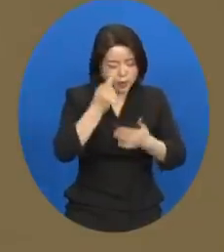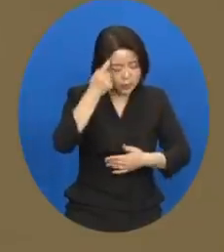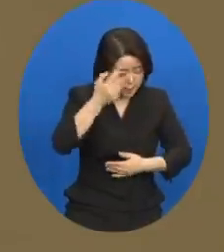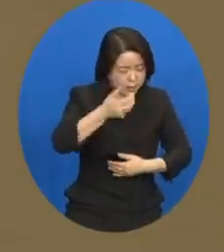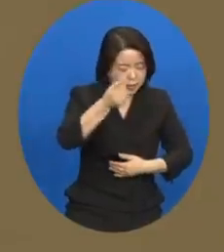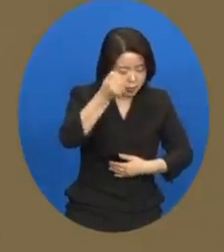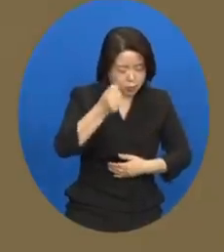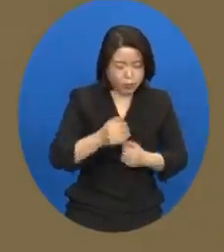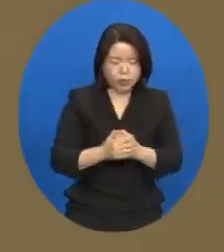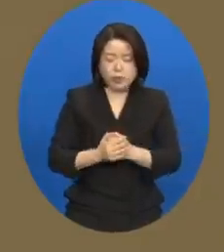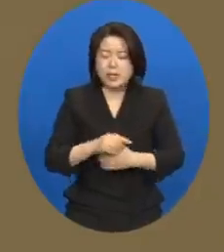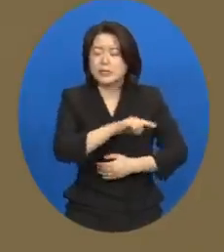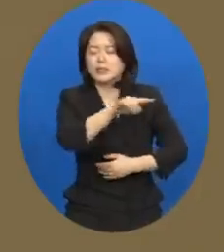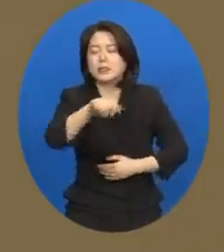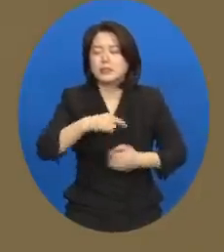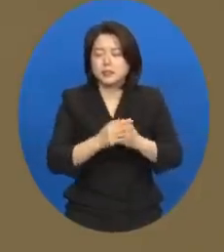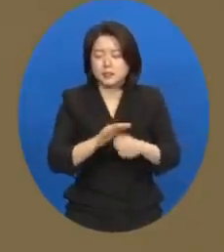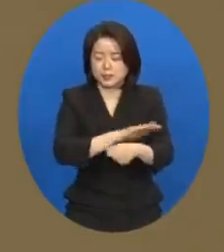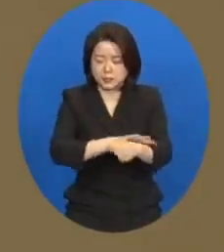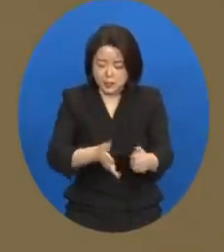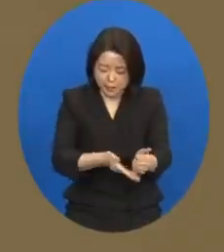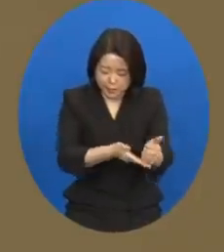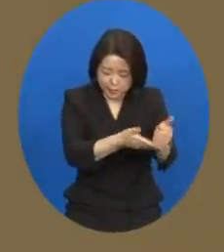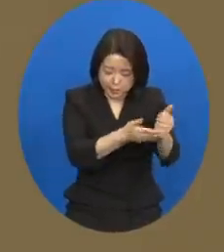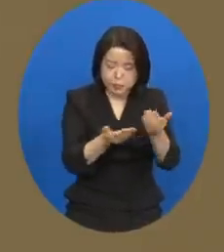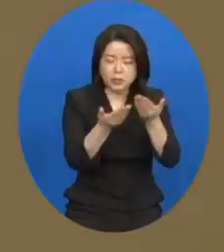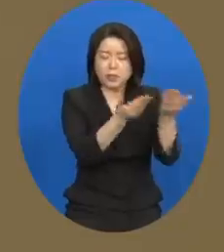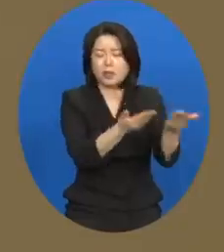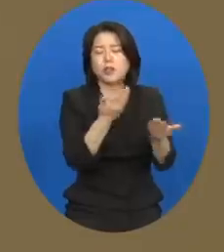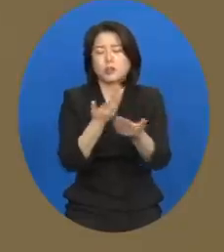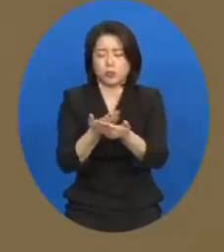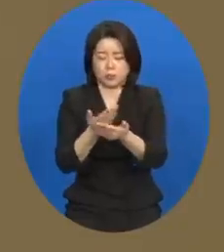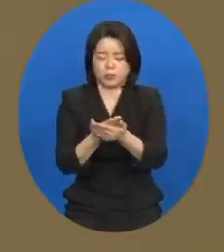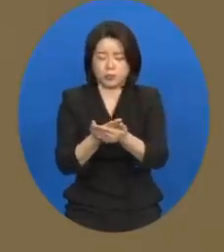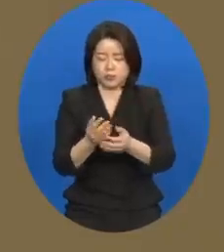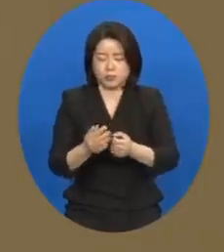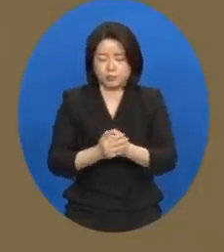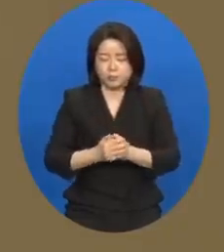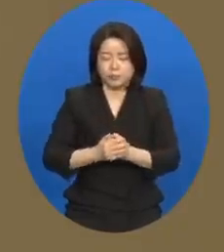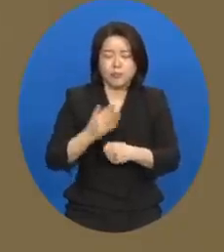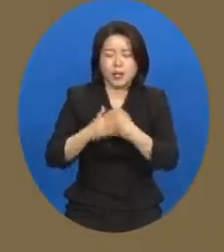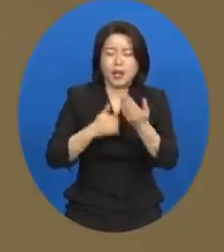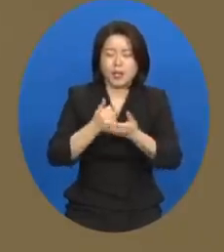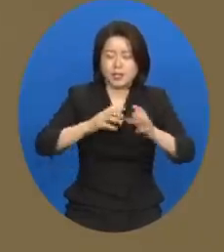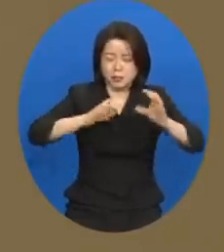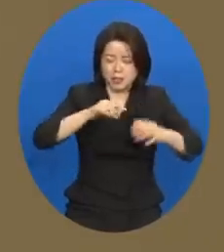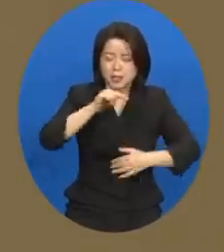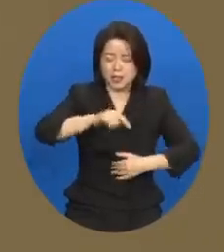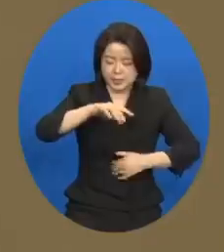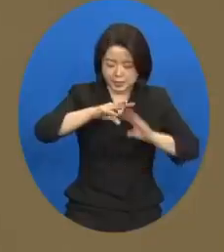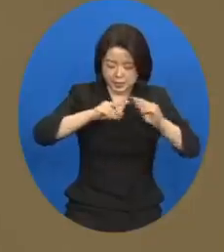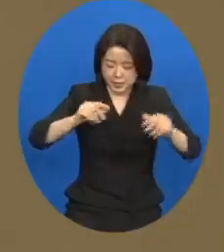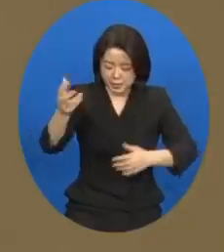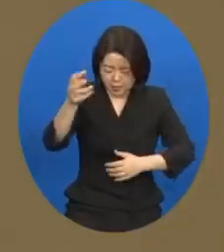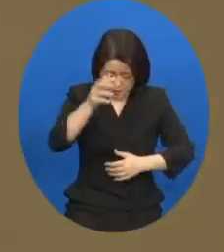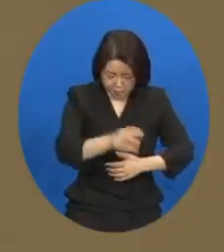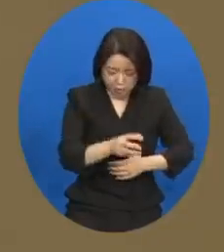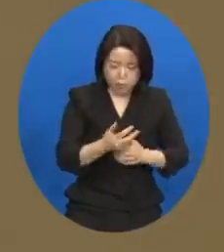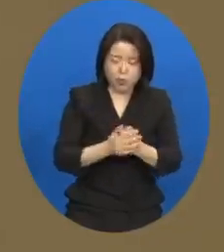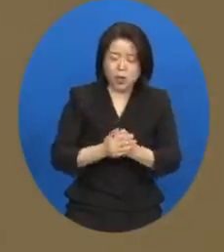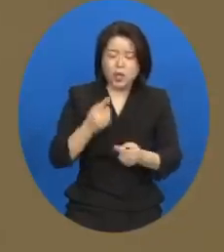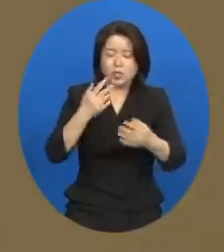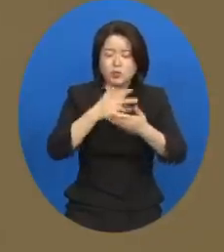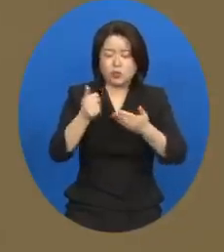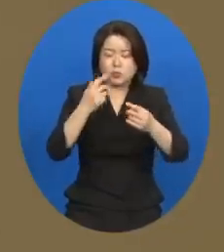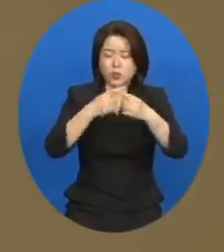하소서. 그들을 잘 섬기게 하소서. 그래서 하나님의 나라가 이 땅에 임하고 주의 교회가